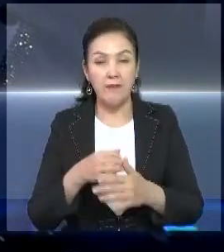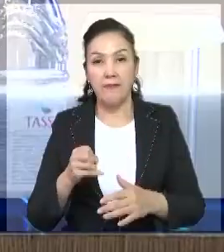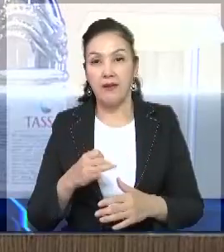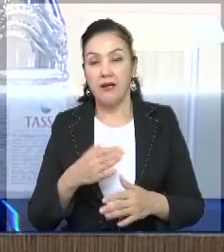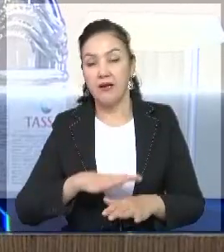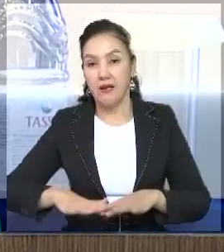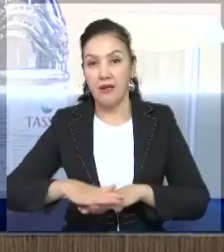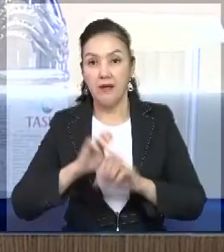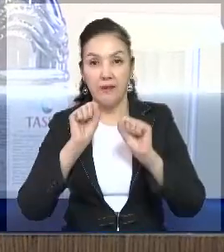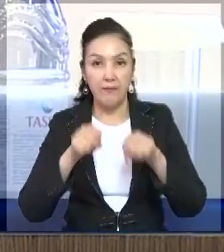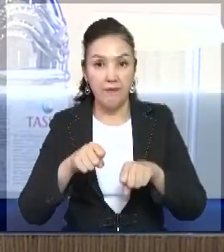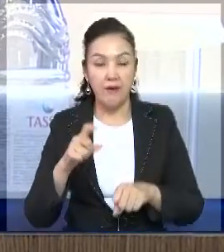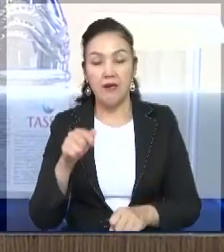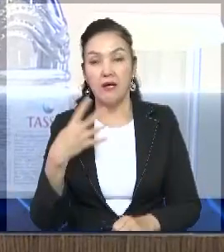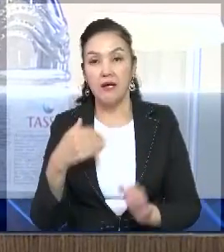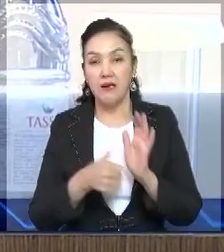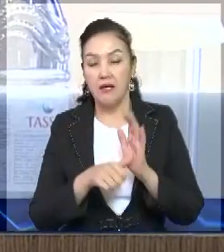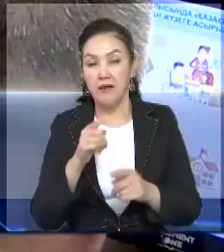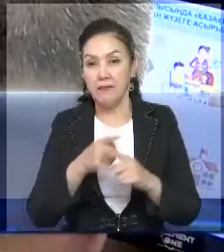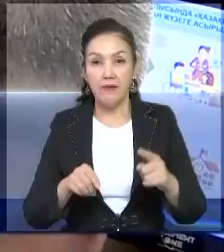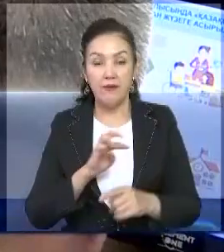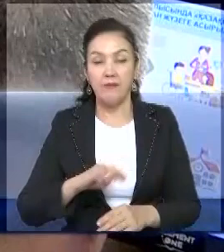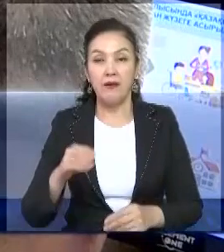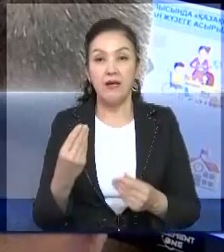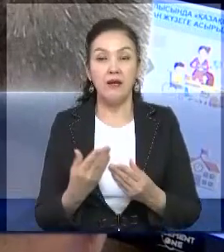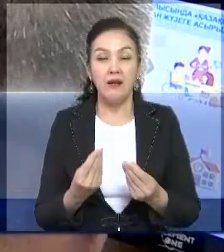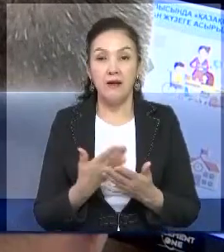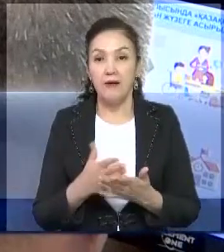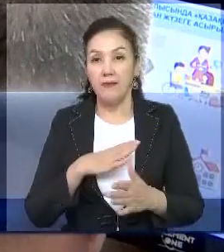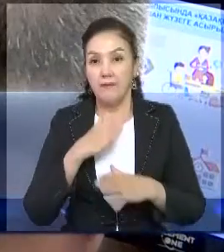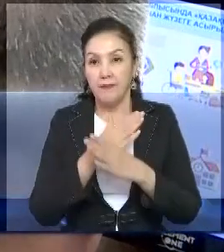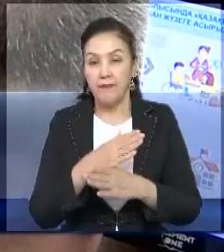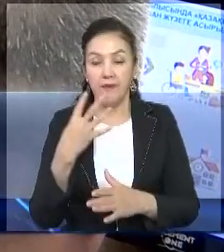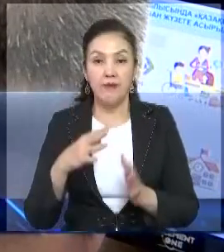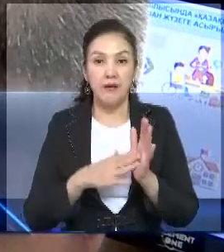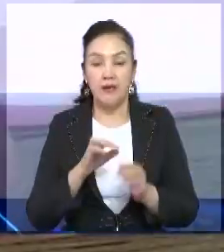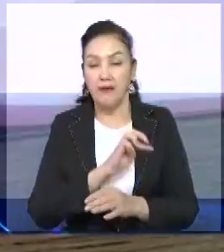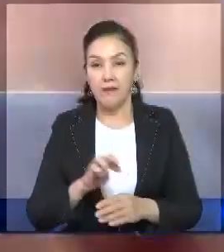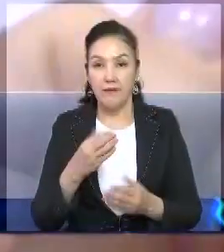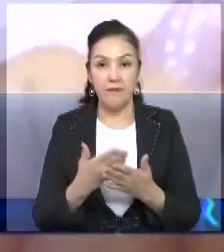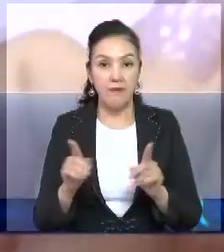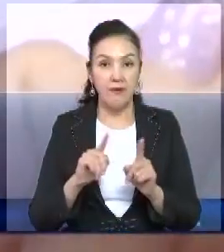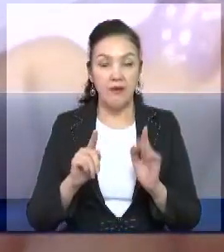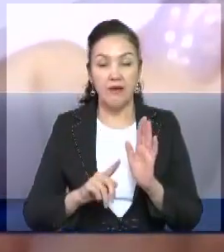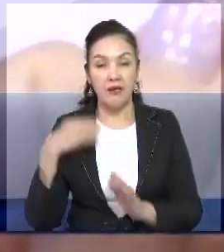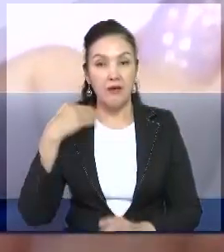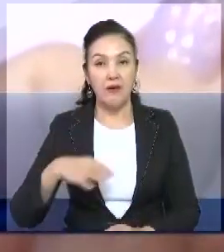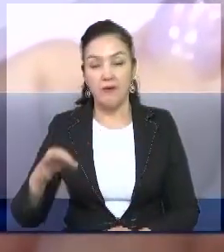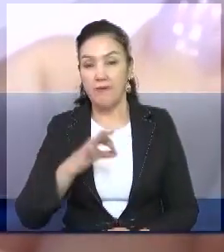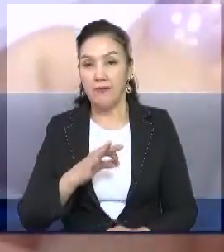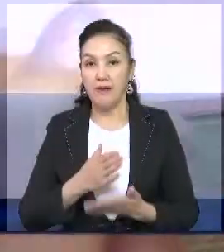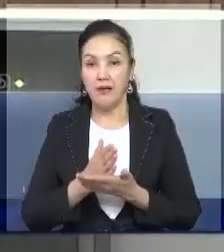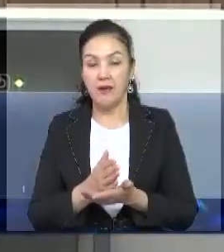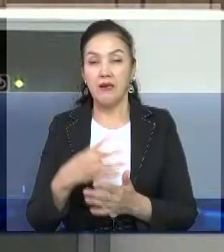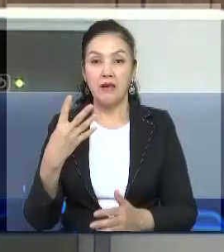по стране было одобрено выделение 146,5 миллиардов тенге, уже оказана помощь на 49 миллиардов. Отметим, что только на Актюбинскую область фондом